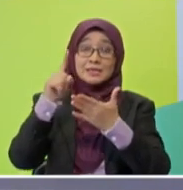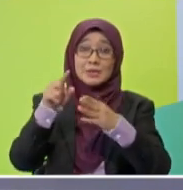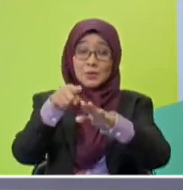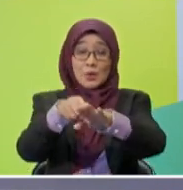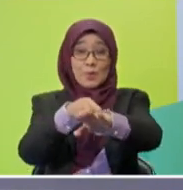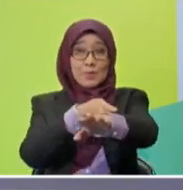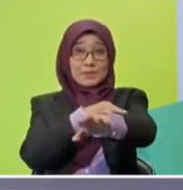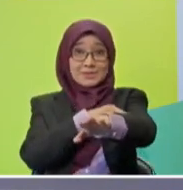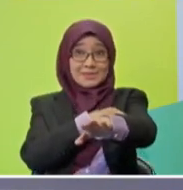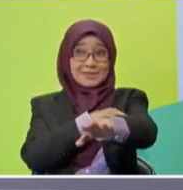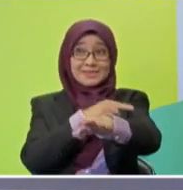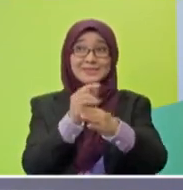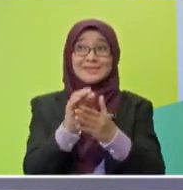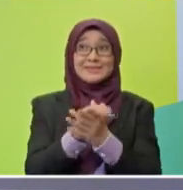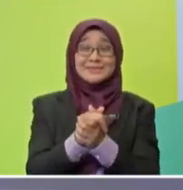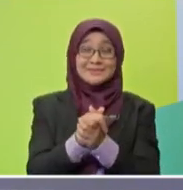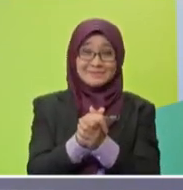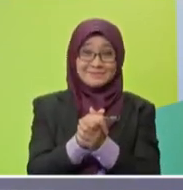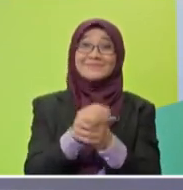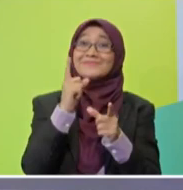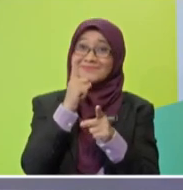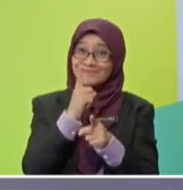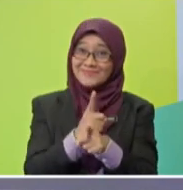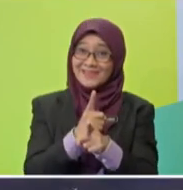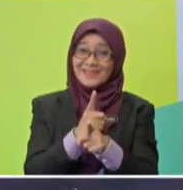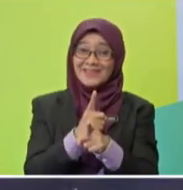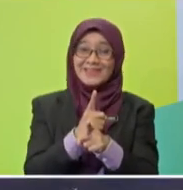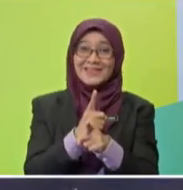dan juga panjang tepat sekali